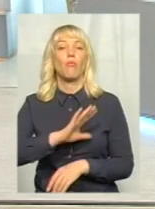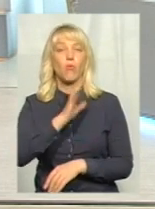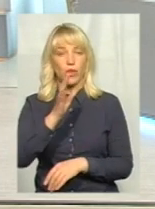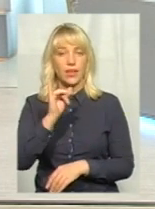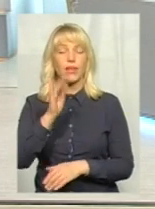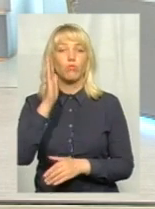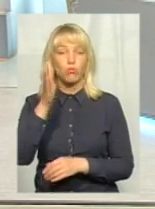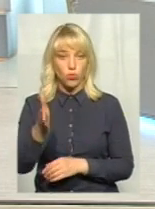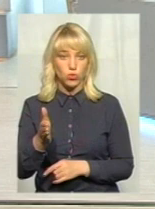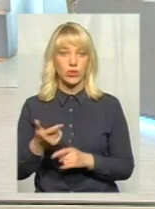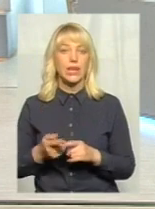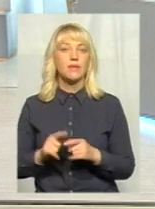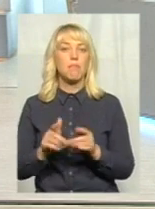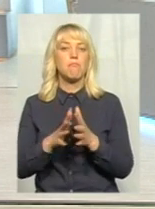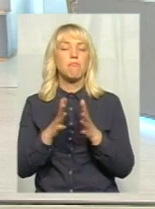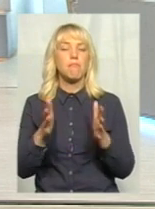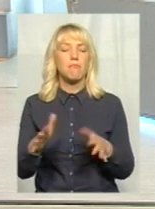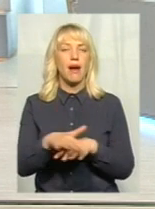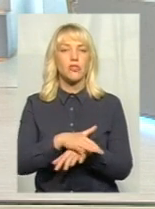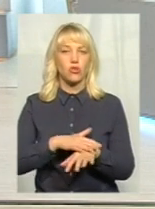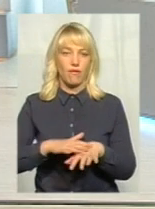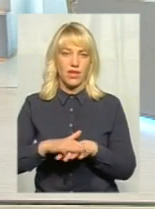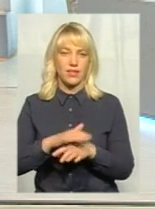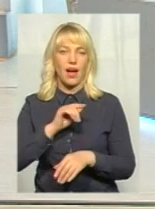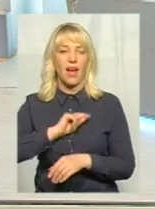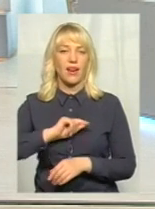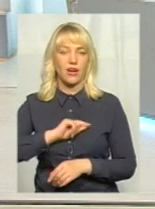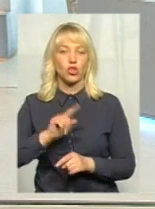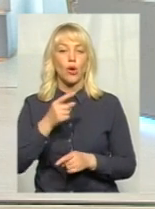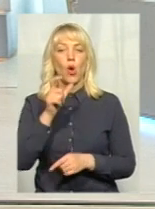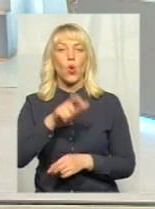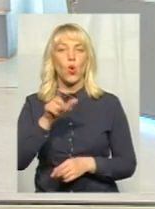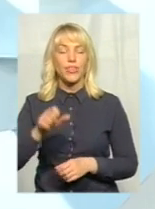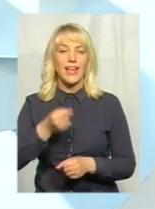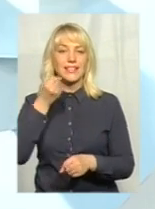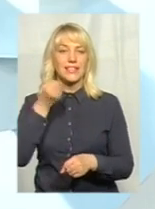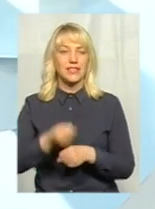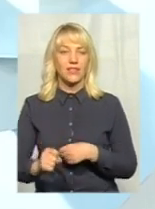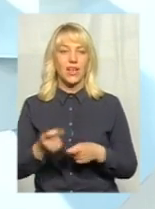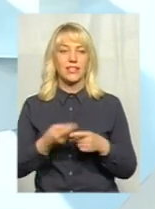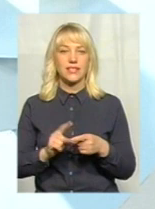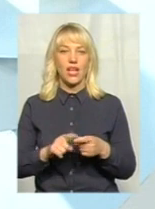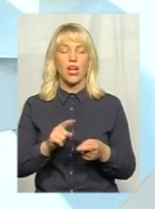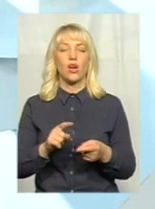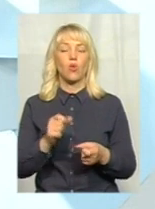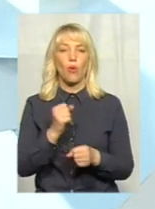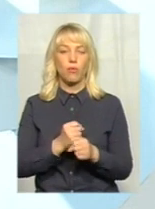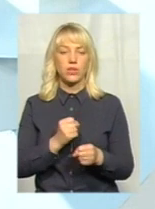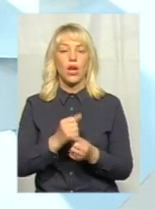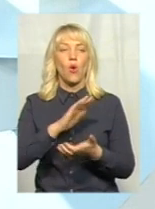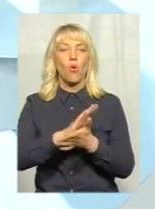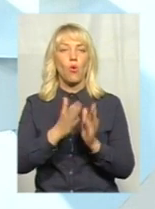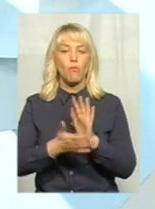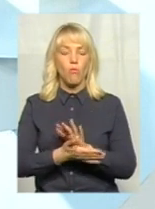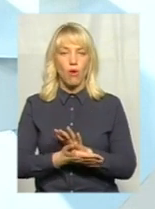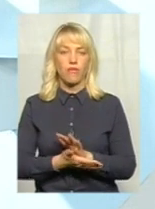масового характеру, тому що людей заставляє це робити умови роботи, умови оплати